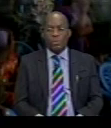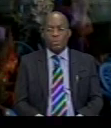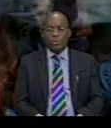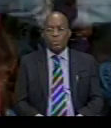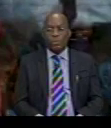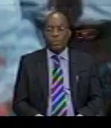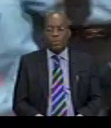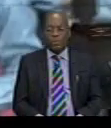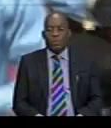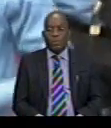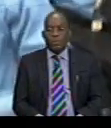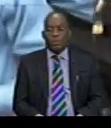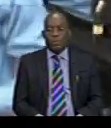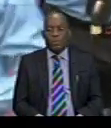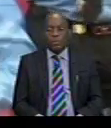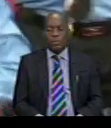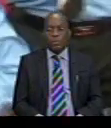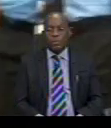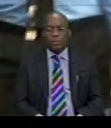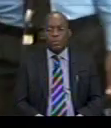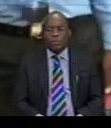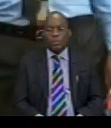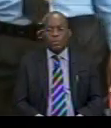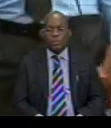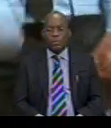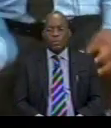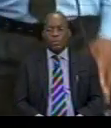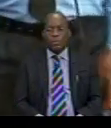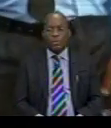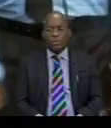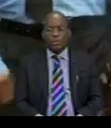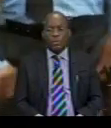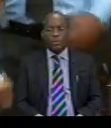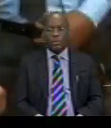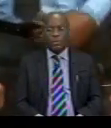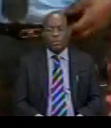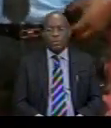Je dis au dernier amen ce soir, tes larmes sécheront.